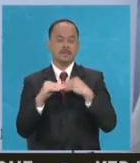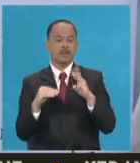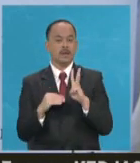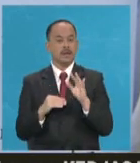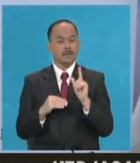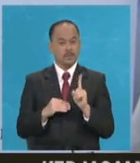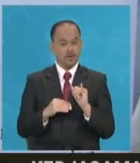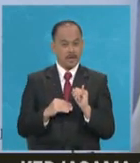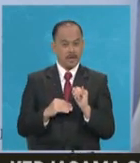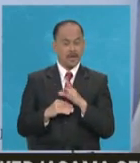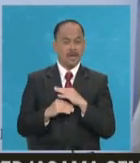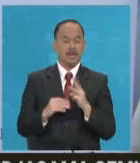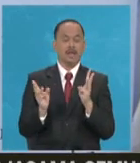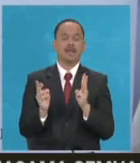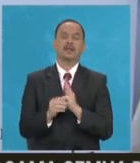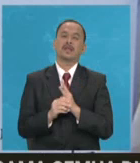termasuklah